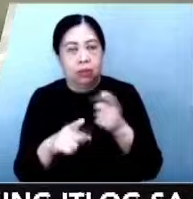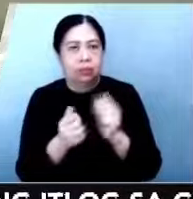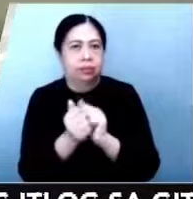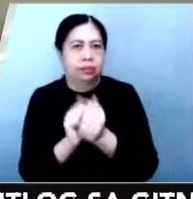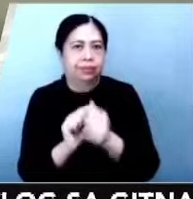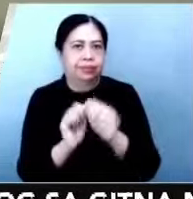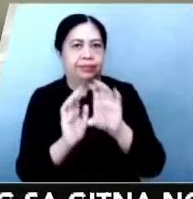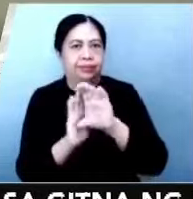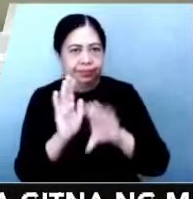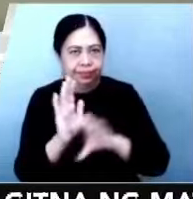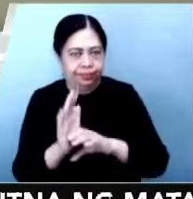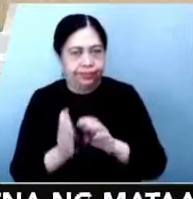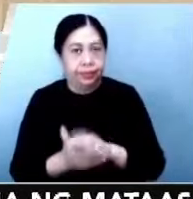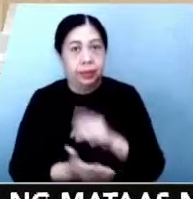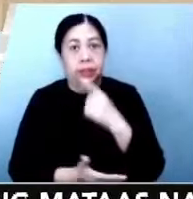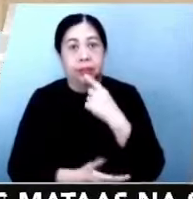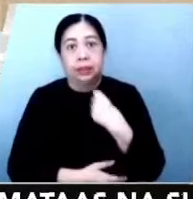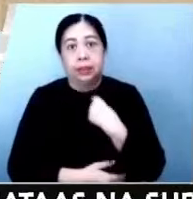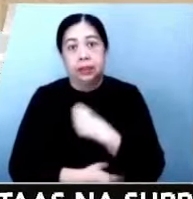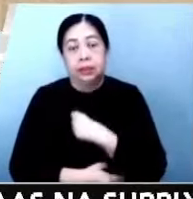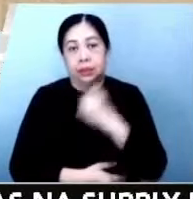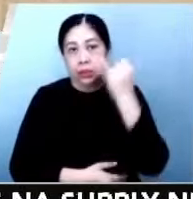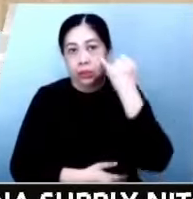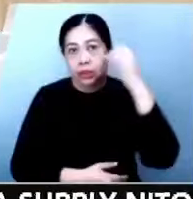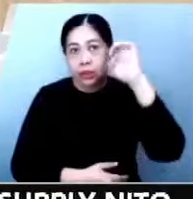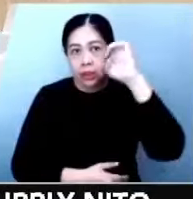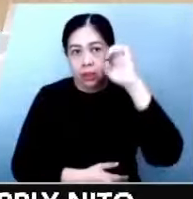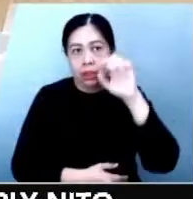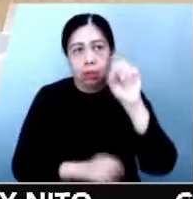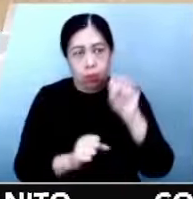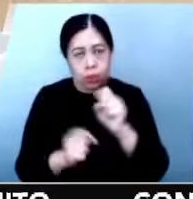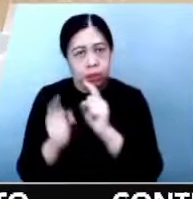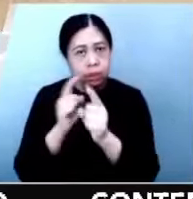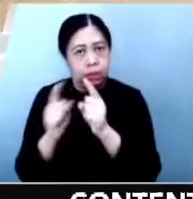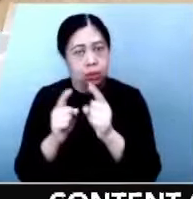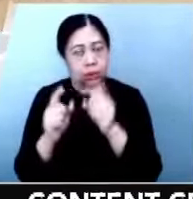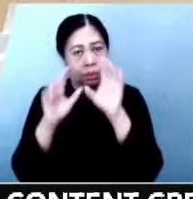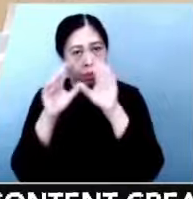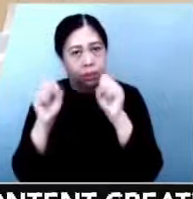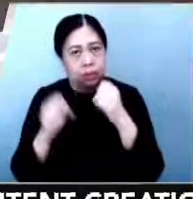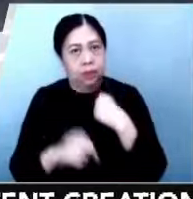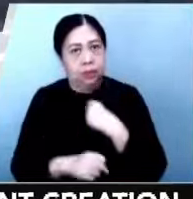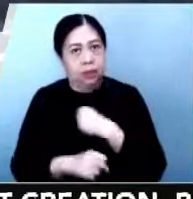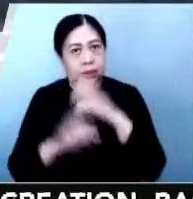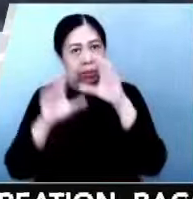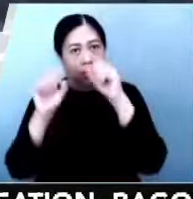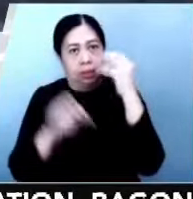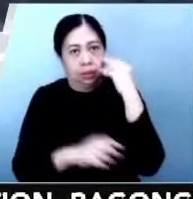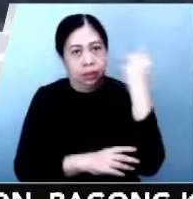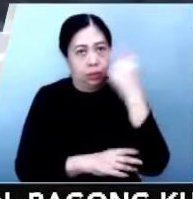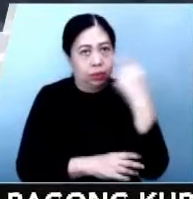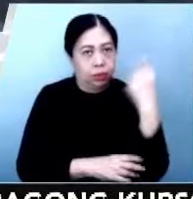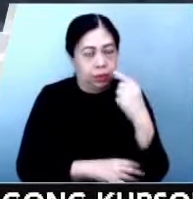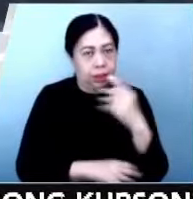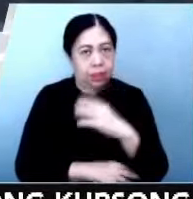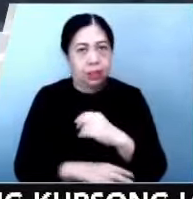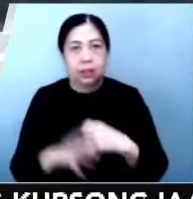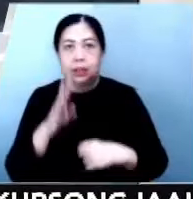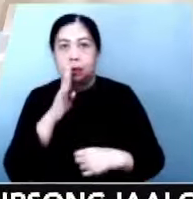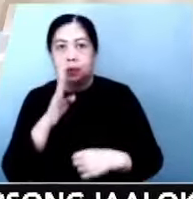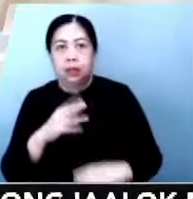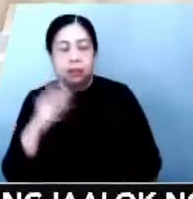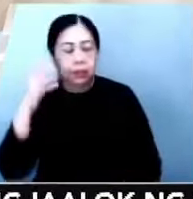batas. Sabi ni Senator Jinggoy Estrada, pwedeng kausapin ng Pangulo sina Senate President Mig Zubiri at Speaker Martin